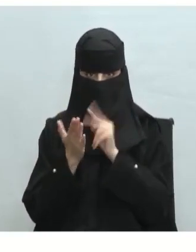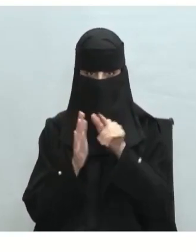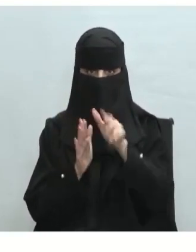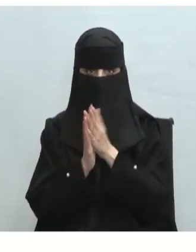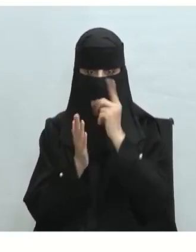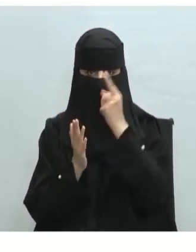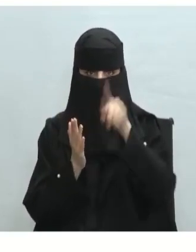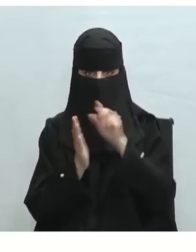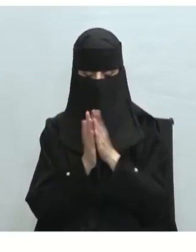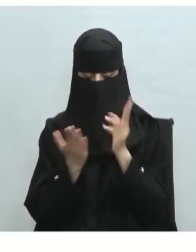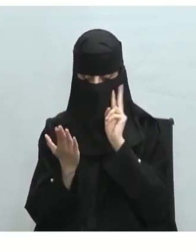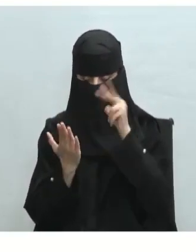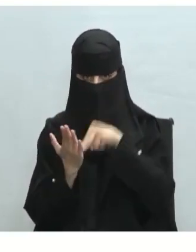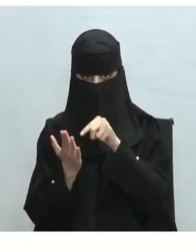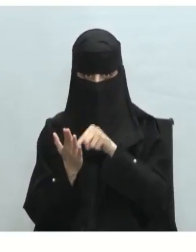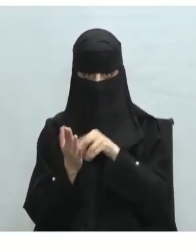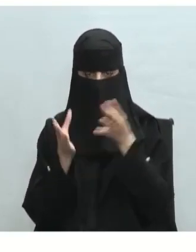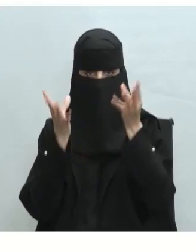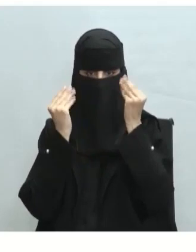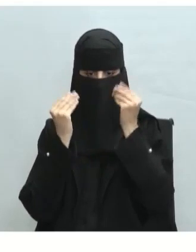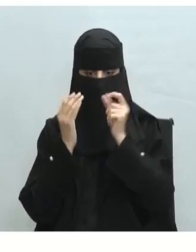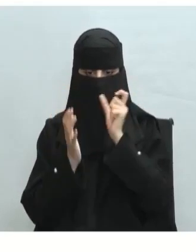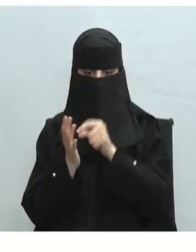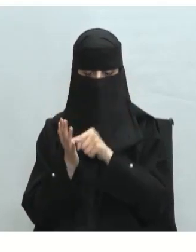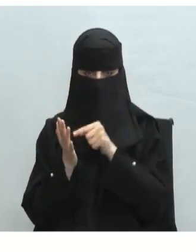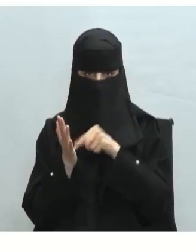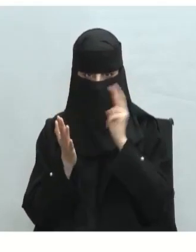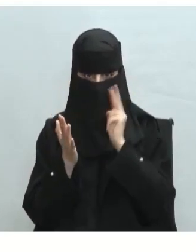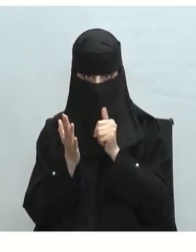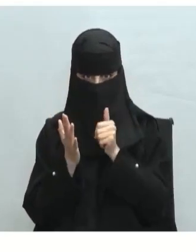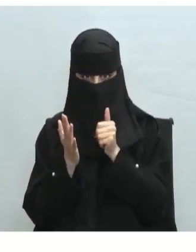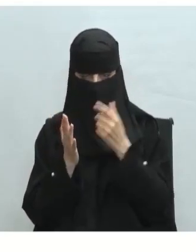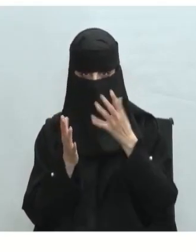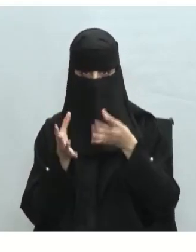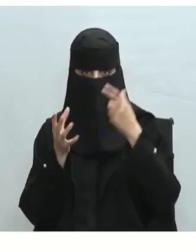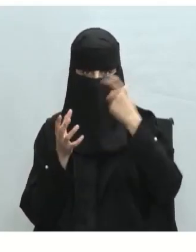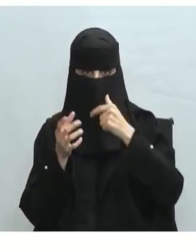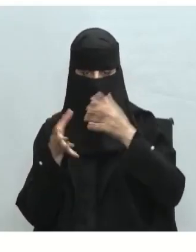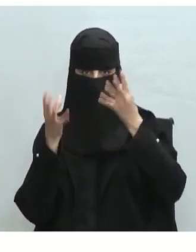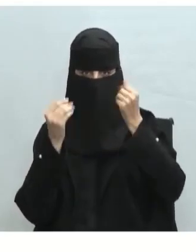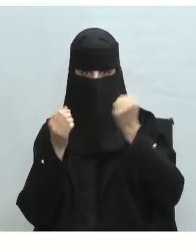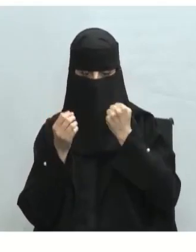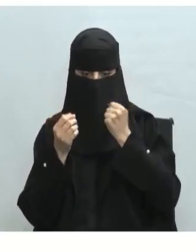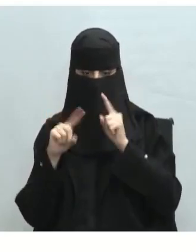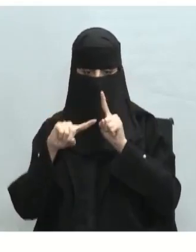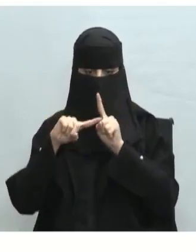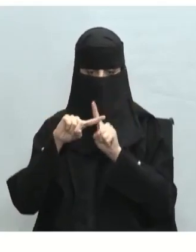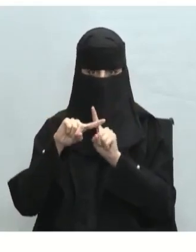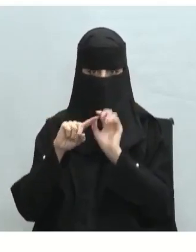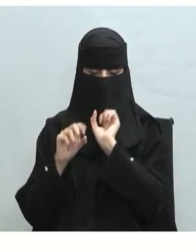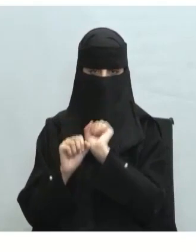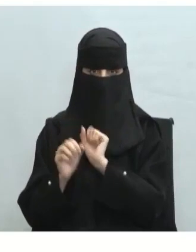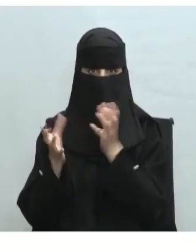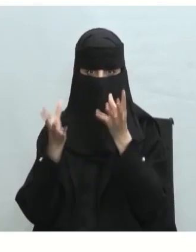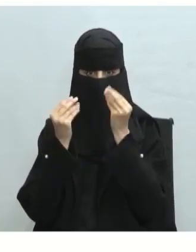وان تنظر الى الصوره معلومات الق قارئ معلومات النص ومعنى النص هنا معلومات القارئ زائد معلومات النص يساوي معنى